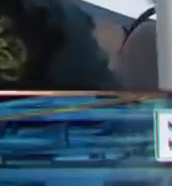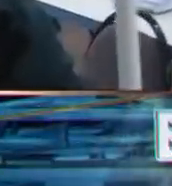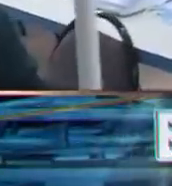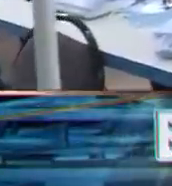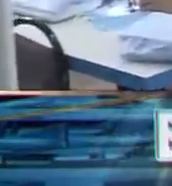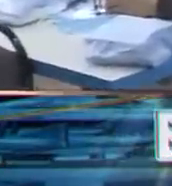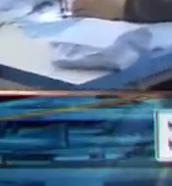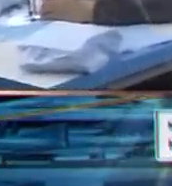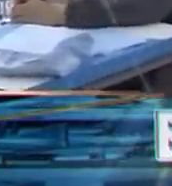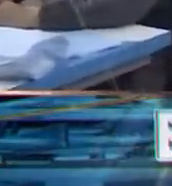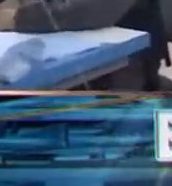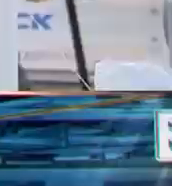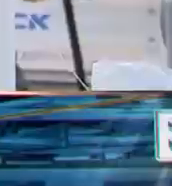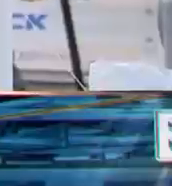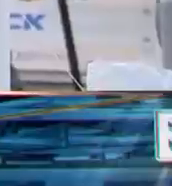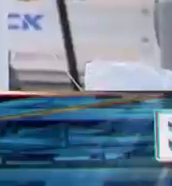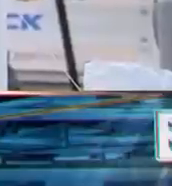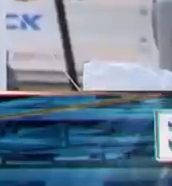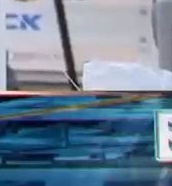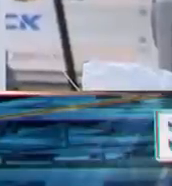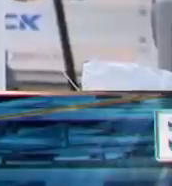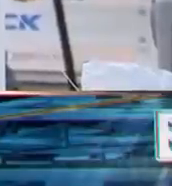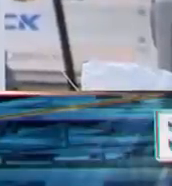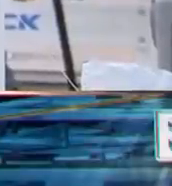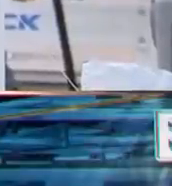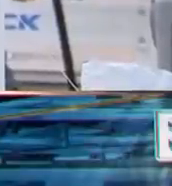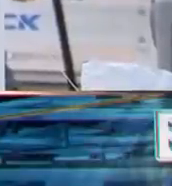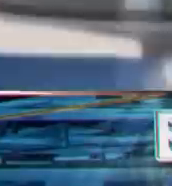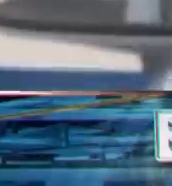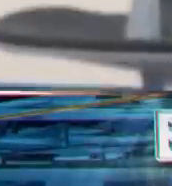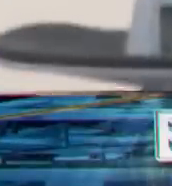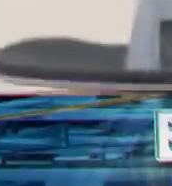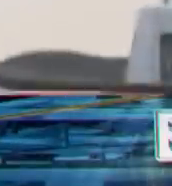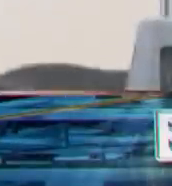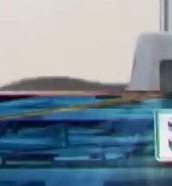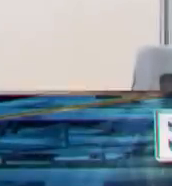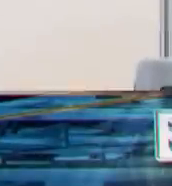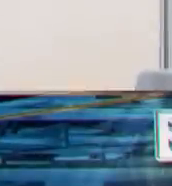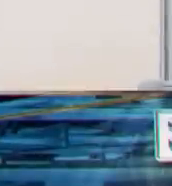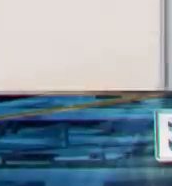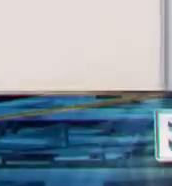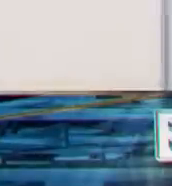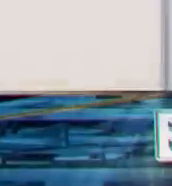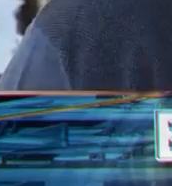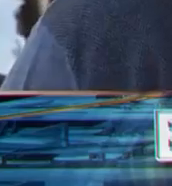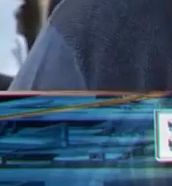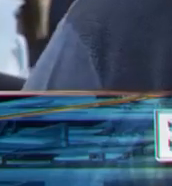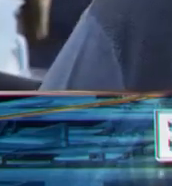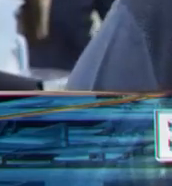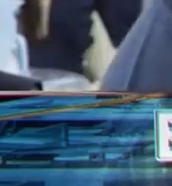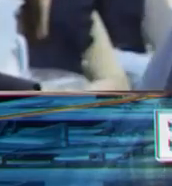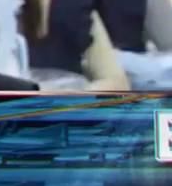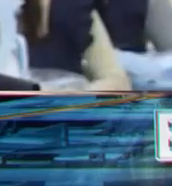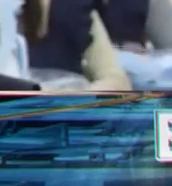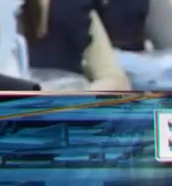Кәсіпкерлік көк жиегі кеңейді. Текелі қаласында бетперде тігу цехы ашылды. Шағын кәсіпорын күніне 20 мың бетперде дайындай. Талдықорған